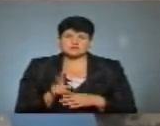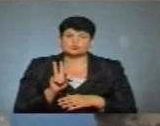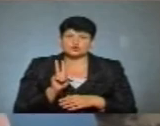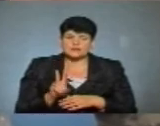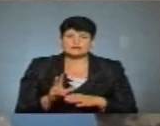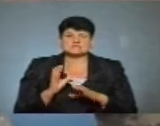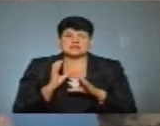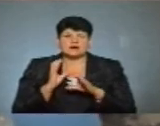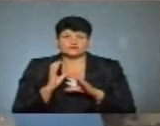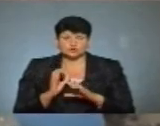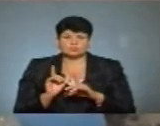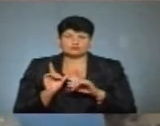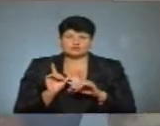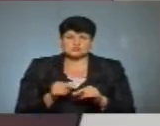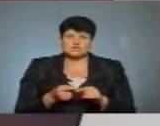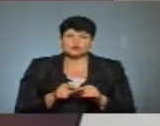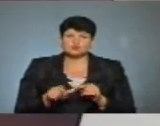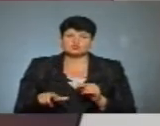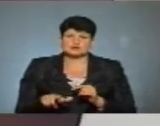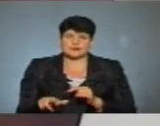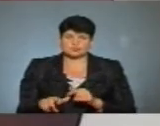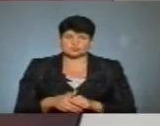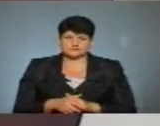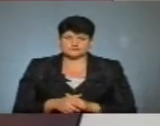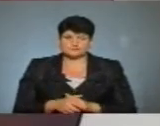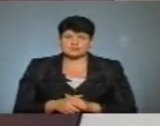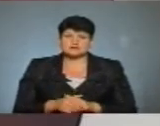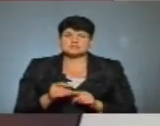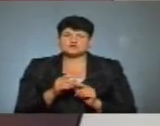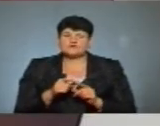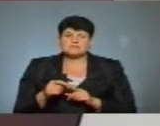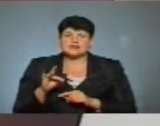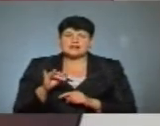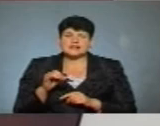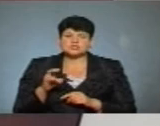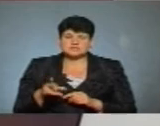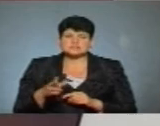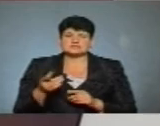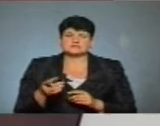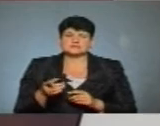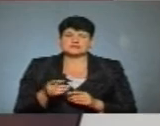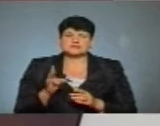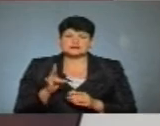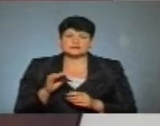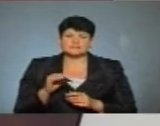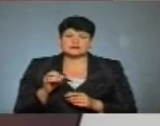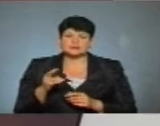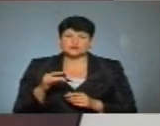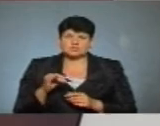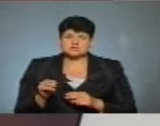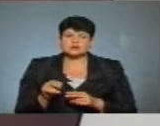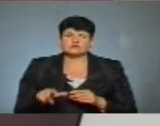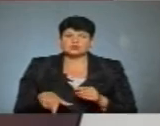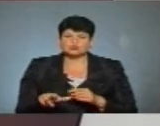і автобуси проїжджають дану ділянку. За словами речниці Тернопільводоканалу Наталії Федорців, трубу